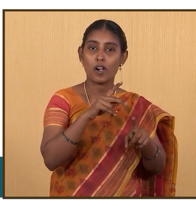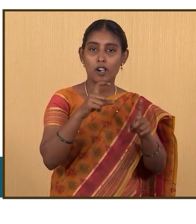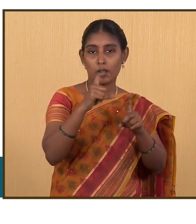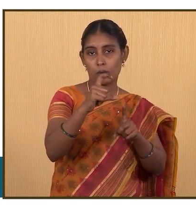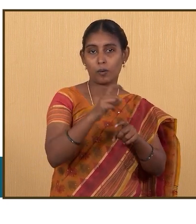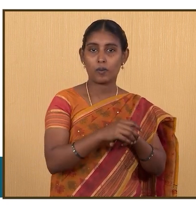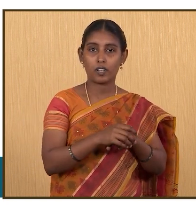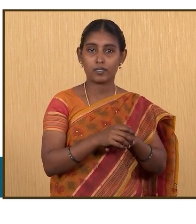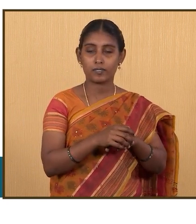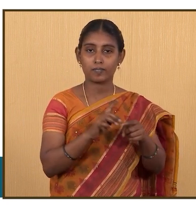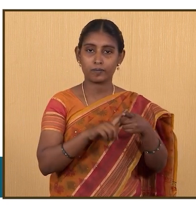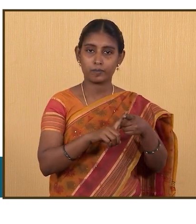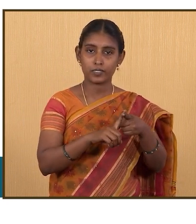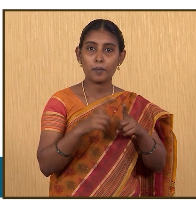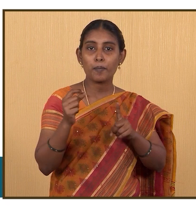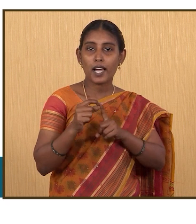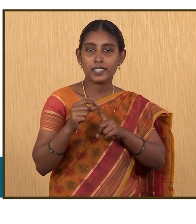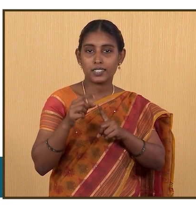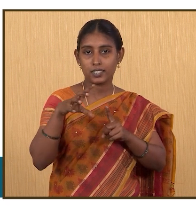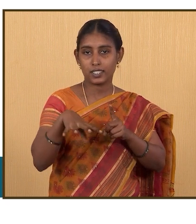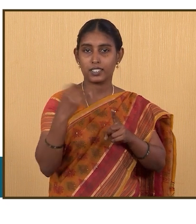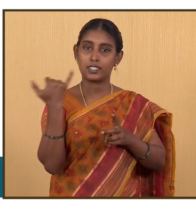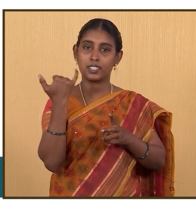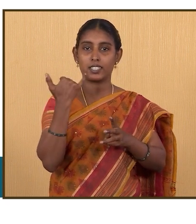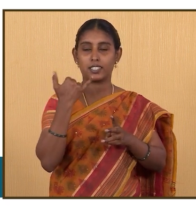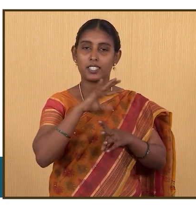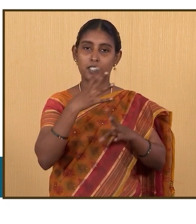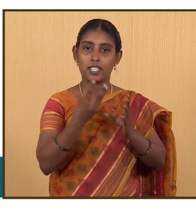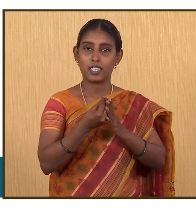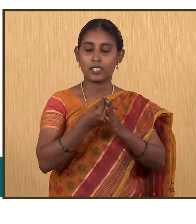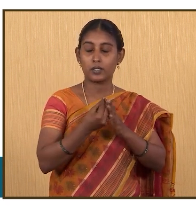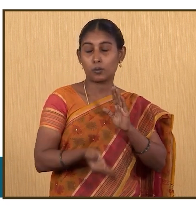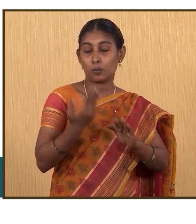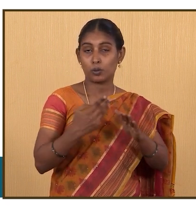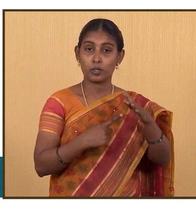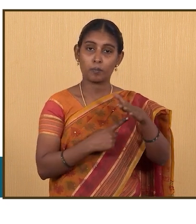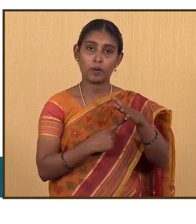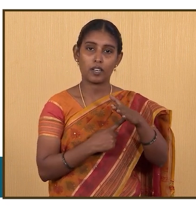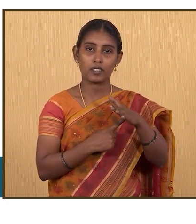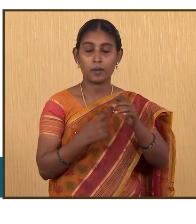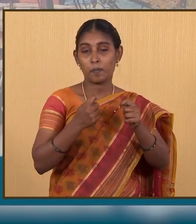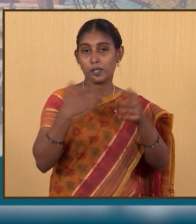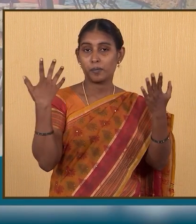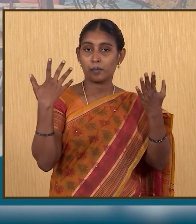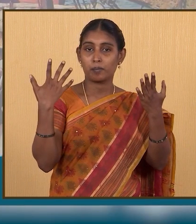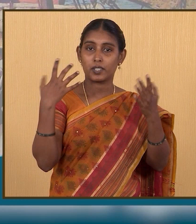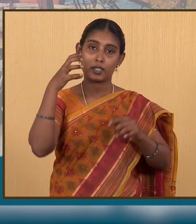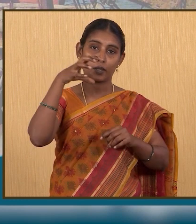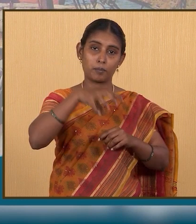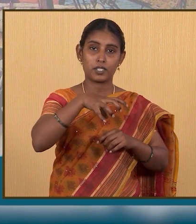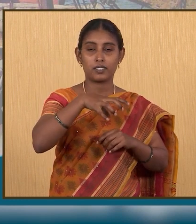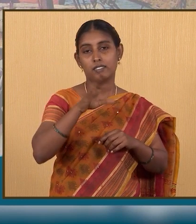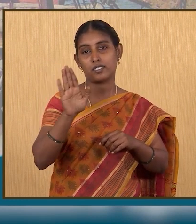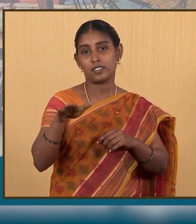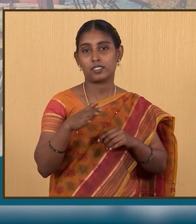நம்ம இந்தியாவில் இருக்க கோவா, பாண்டிச்சேரி, சென்னை, இதெல்லாம் மிகவும் முக்கியமான